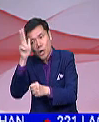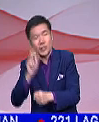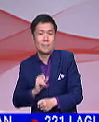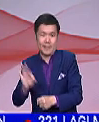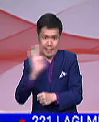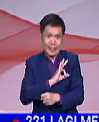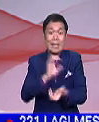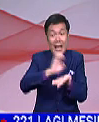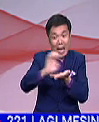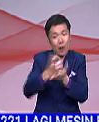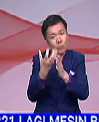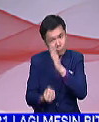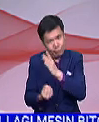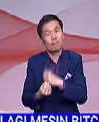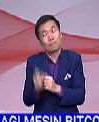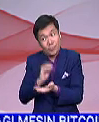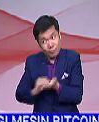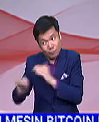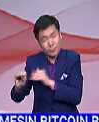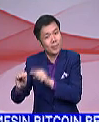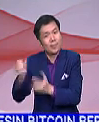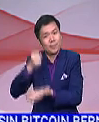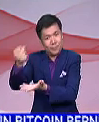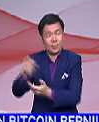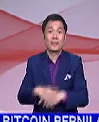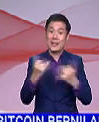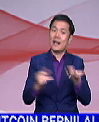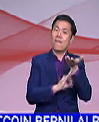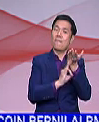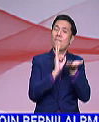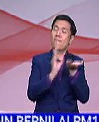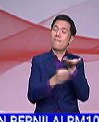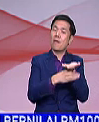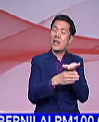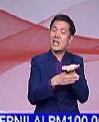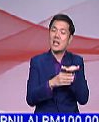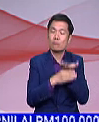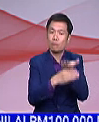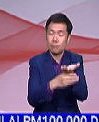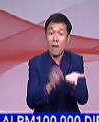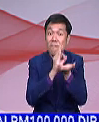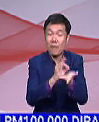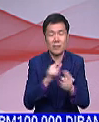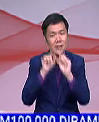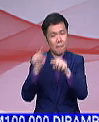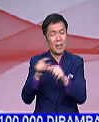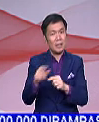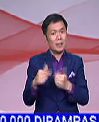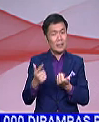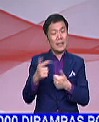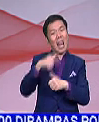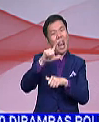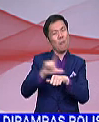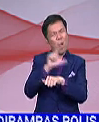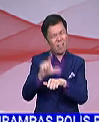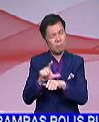Terminal feri menumbuk Labuan lengang tanpa kehadiran penumpang maupun kenderaan persendirian sama ada menuju ke wilayah Persekutuan